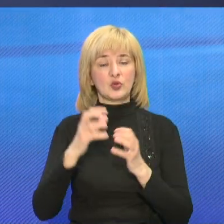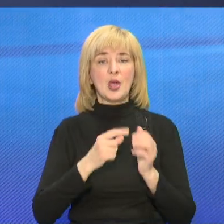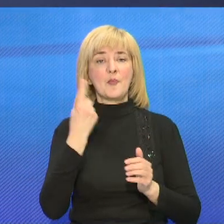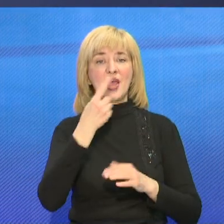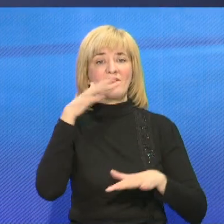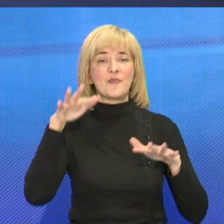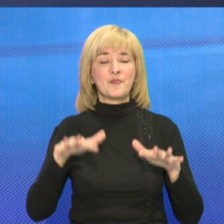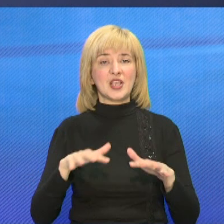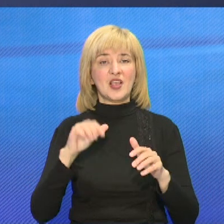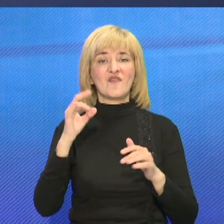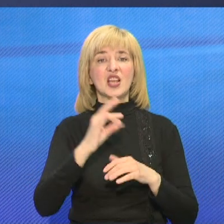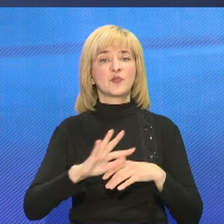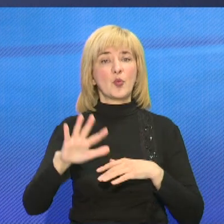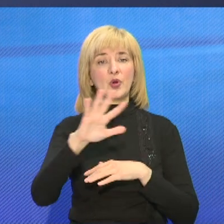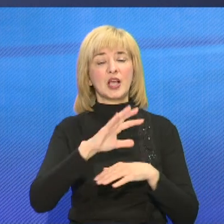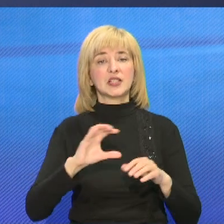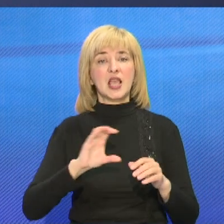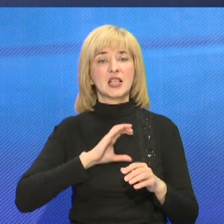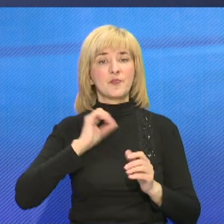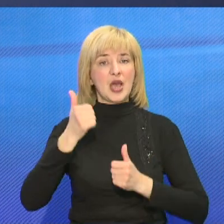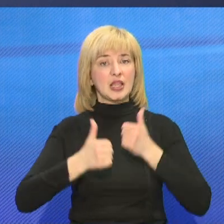в республиканской спартакиаде школьников,